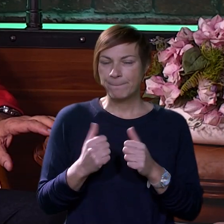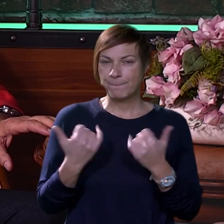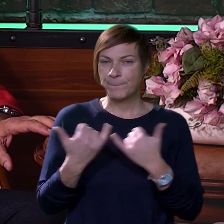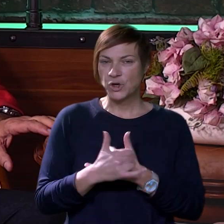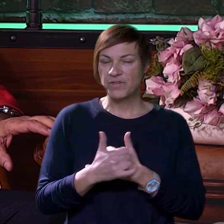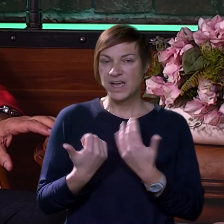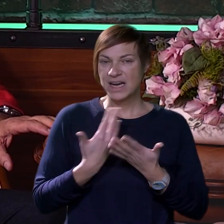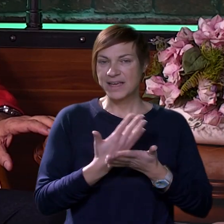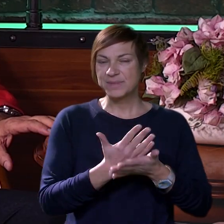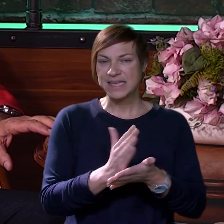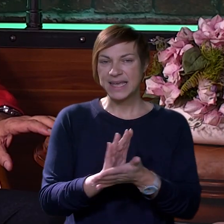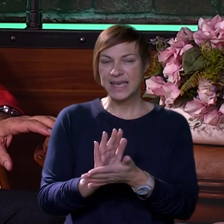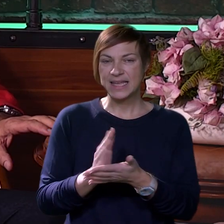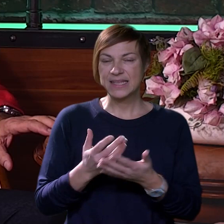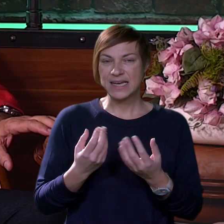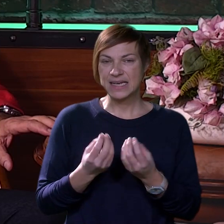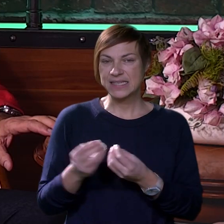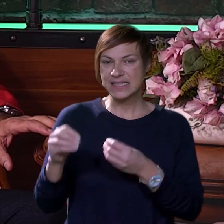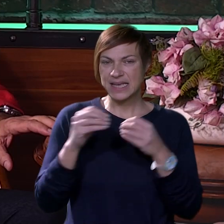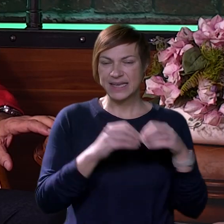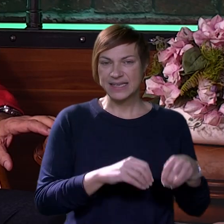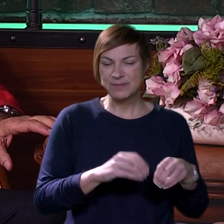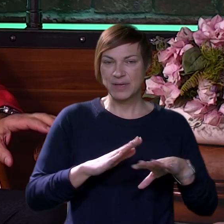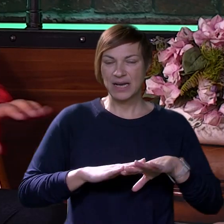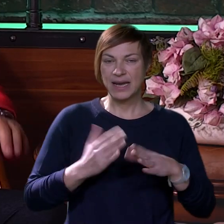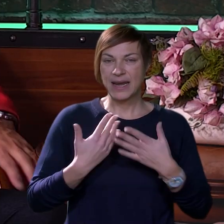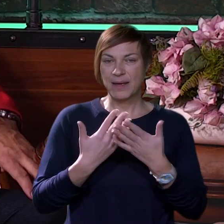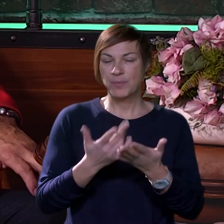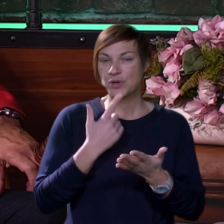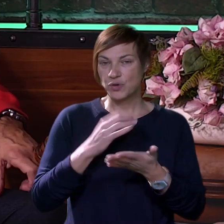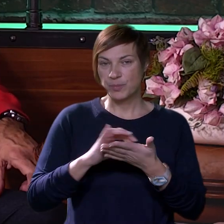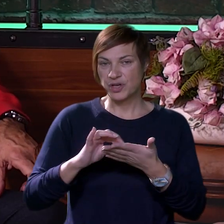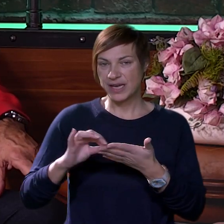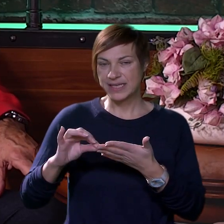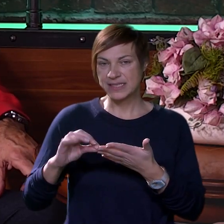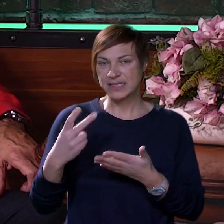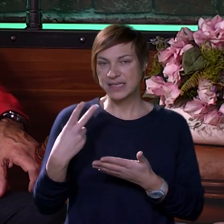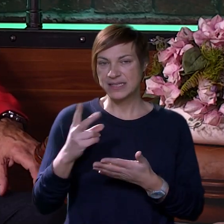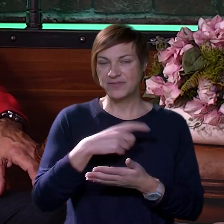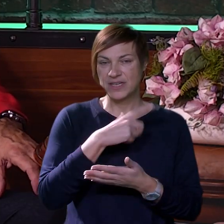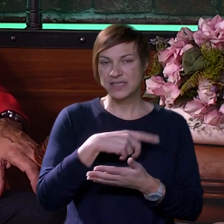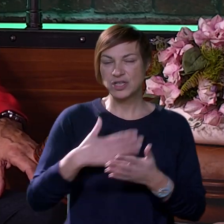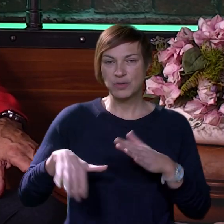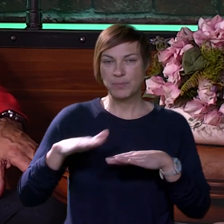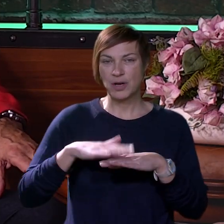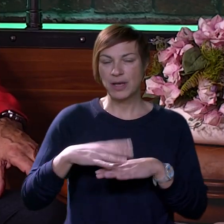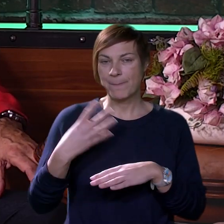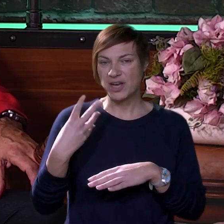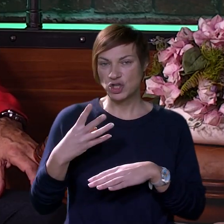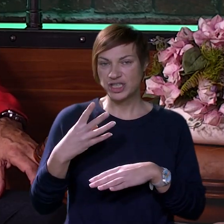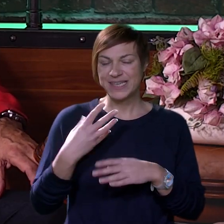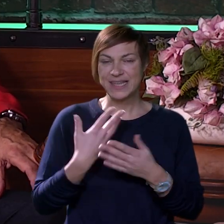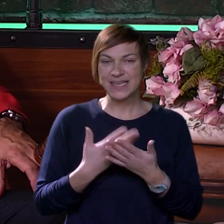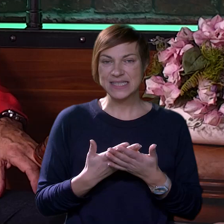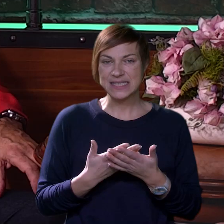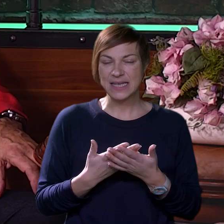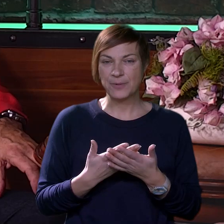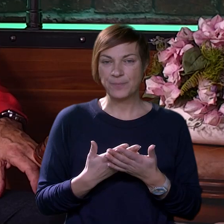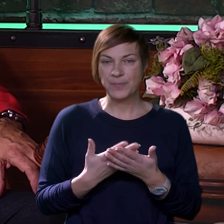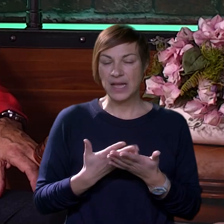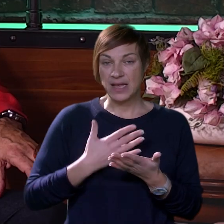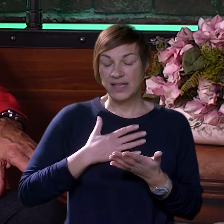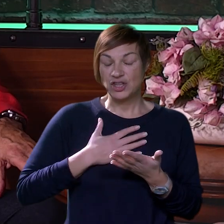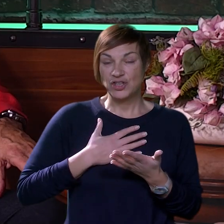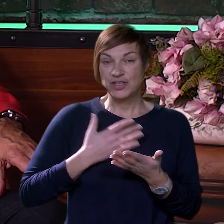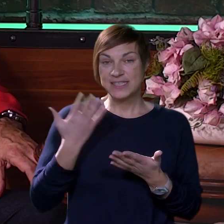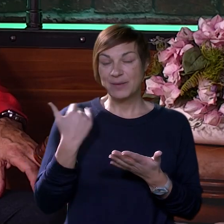pokvarila im se ova jedna jedrlica, tih izbjeglica, njih je na brodu koji je bio registriran za 12 ljudi, bilo ih je preko 40. Tako da je